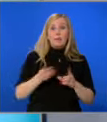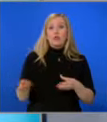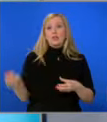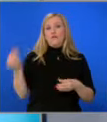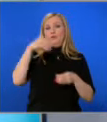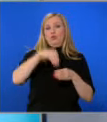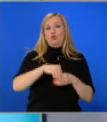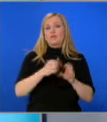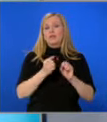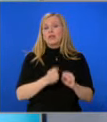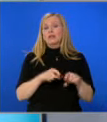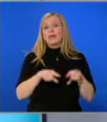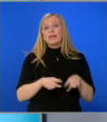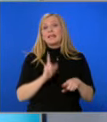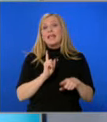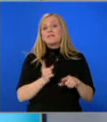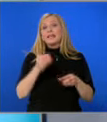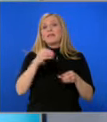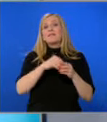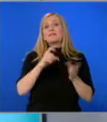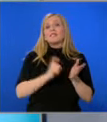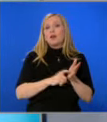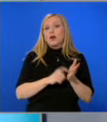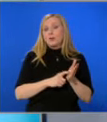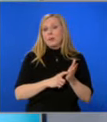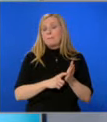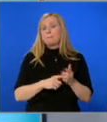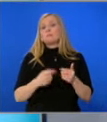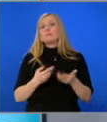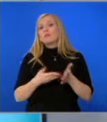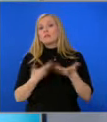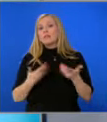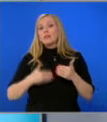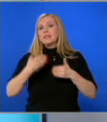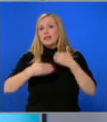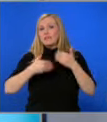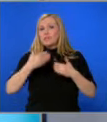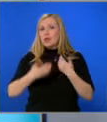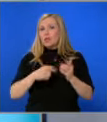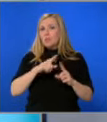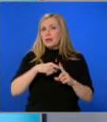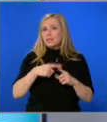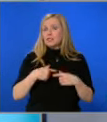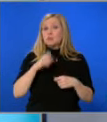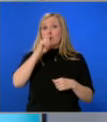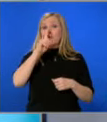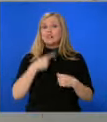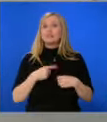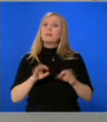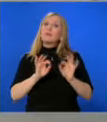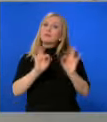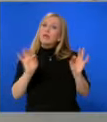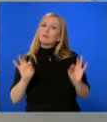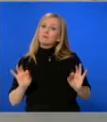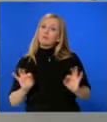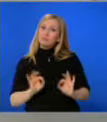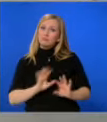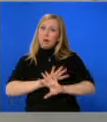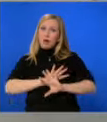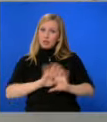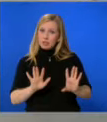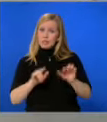Конституцията. Те трябва да са в закона. Затова следващите няколко месеца ще са решителни, за да имаме цялостната архитектура на съдебната